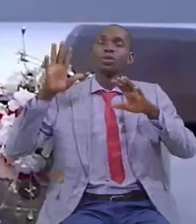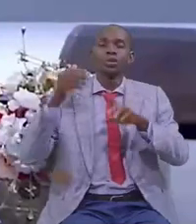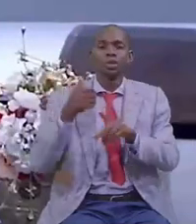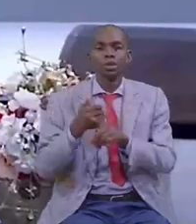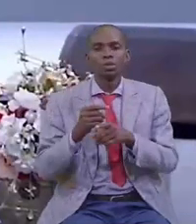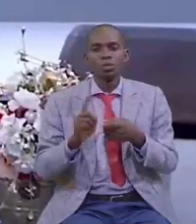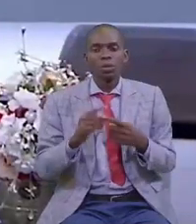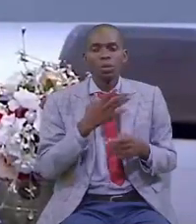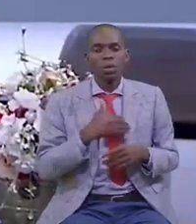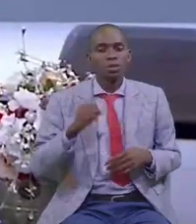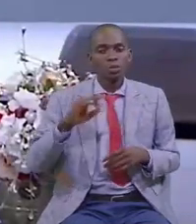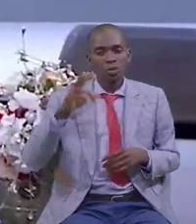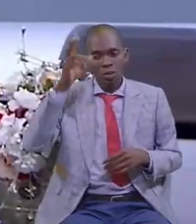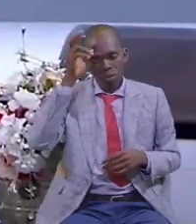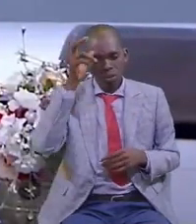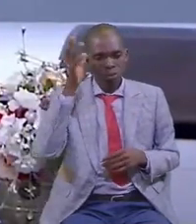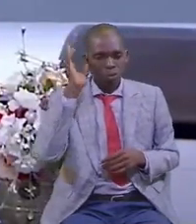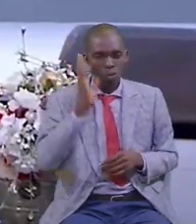Alors le diable va s'infiltrer.